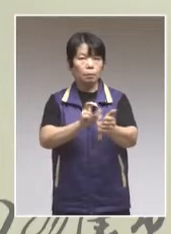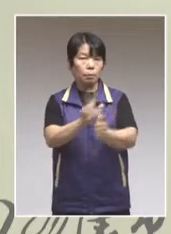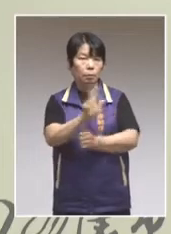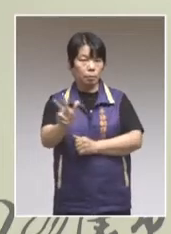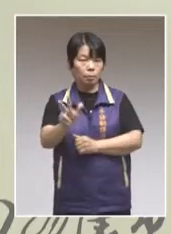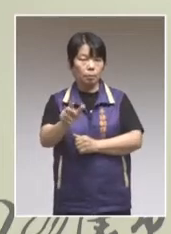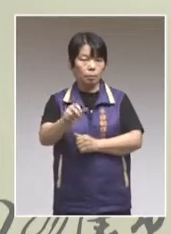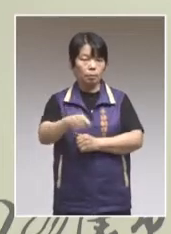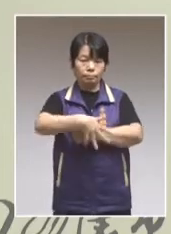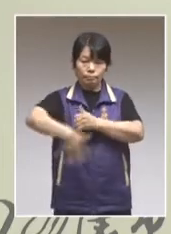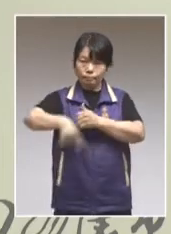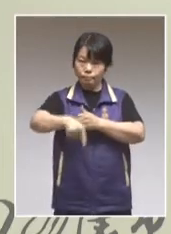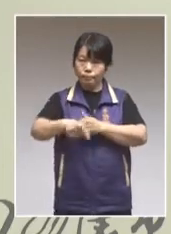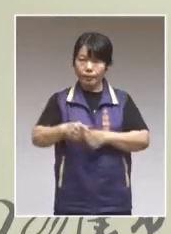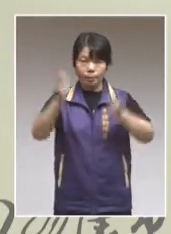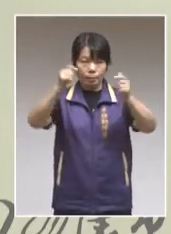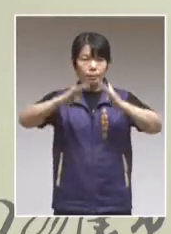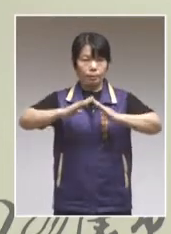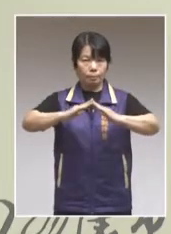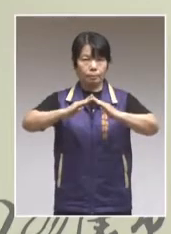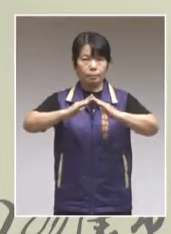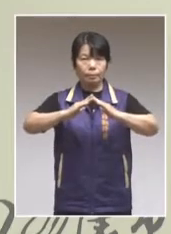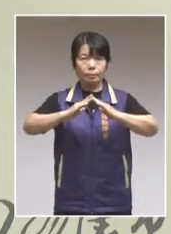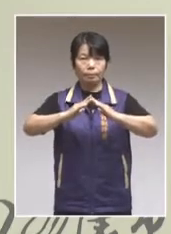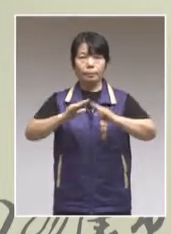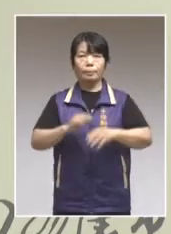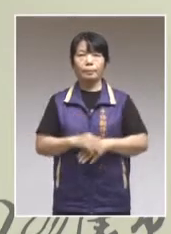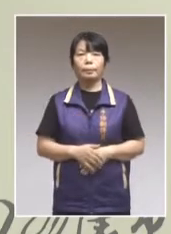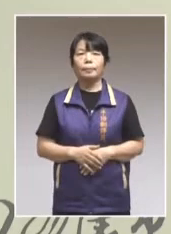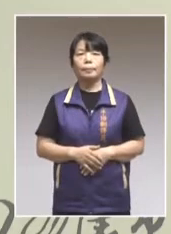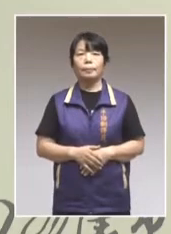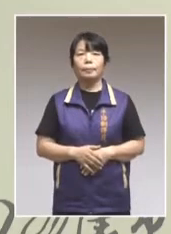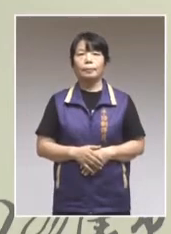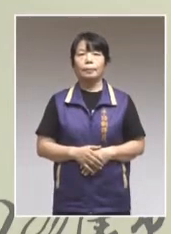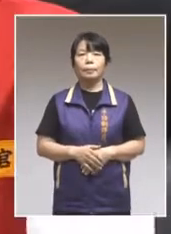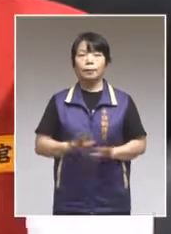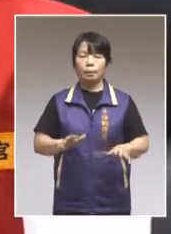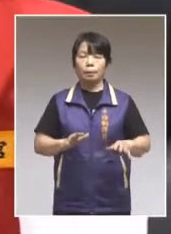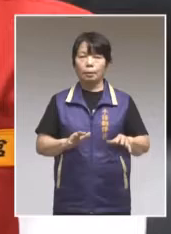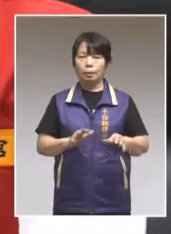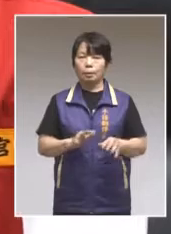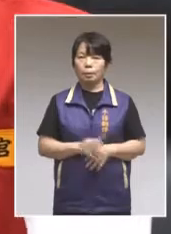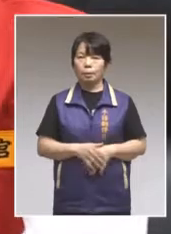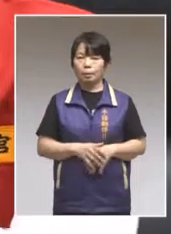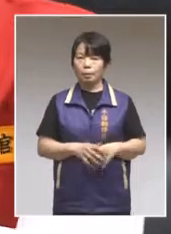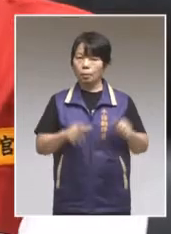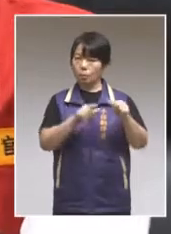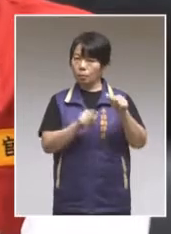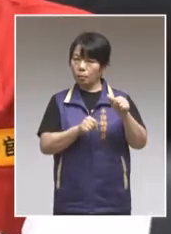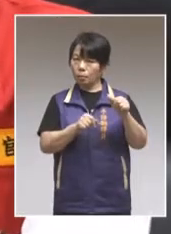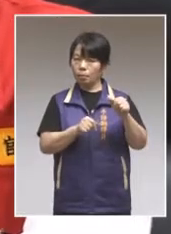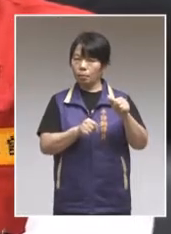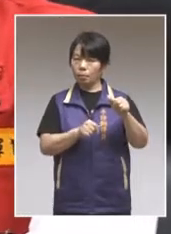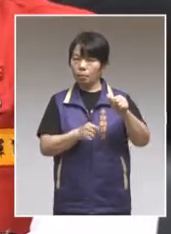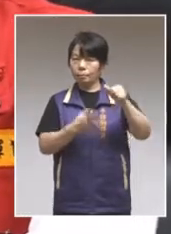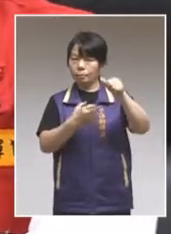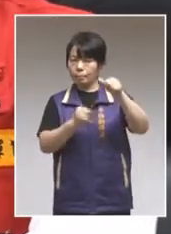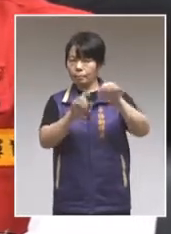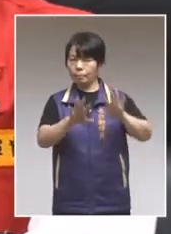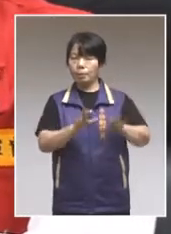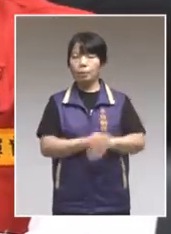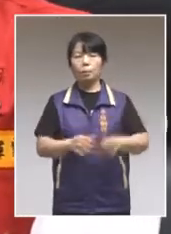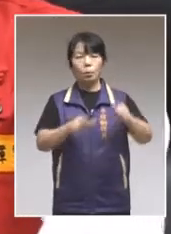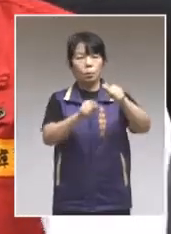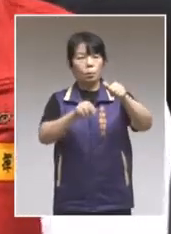所以在高雄市，我们有一个在到五月底这个日期在这里五月